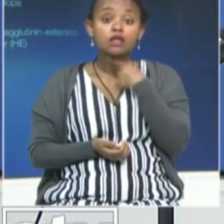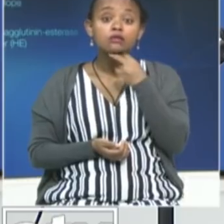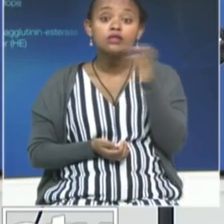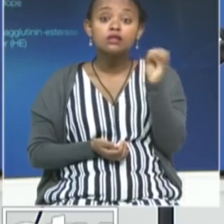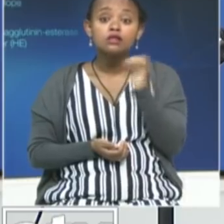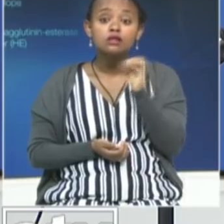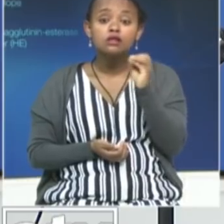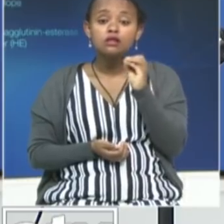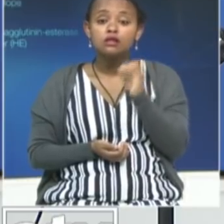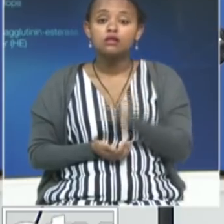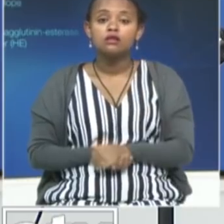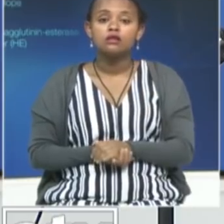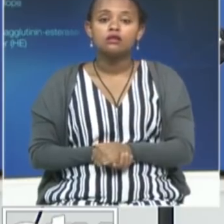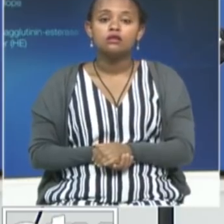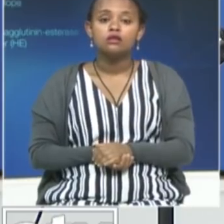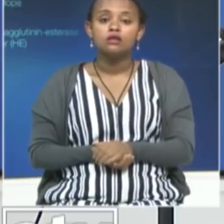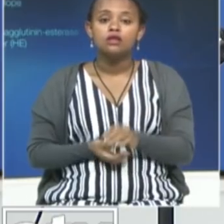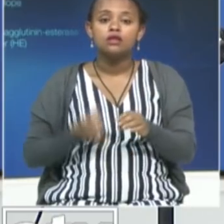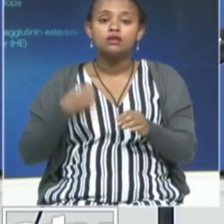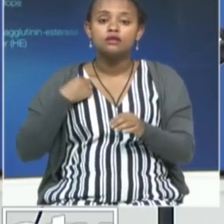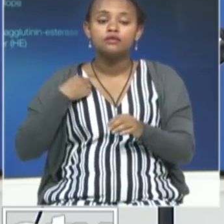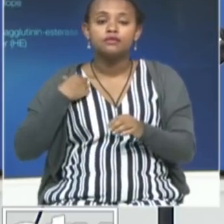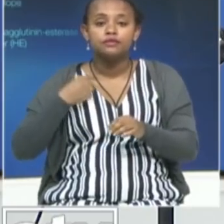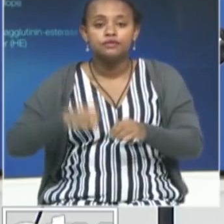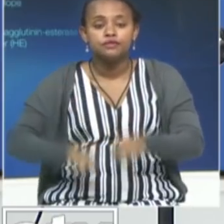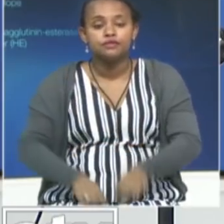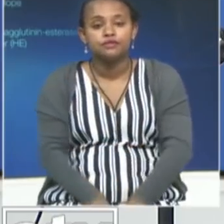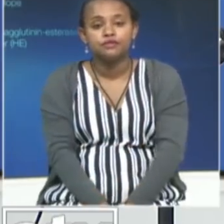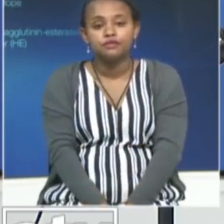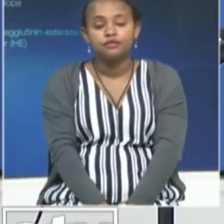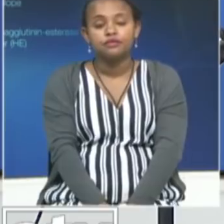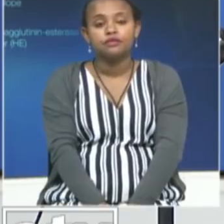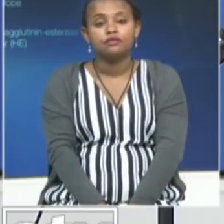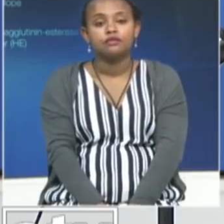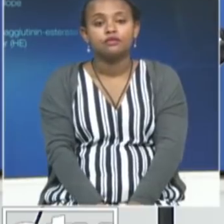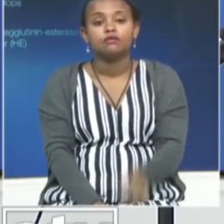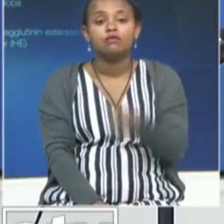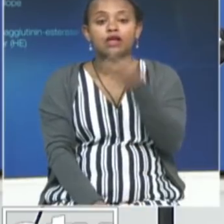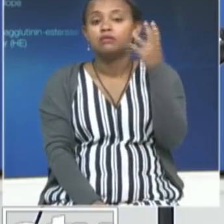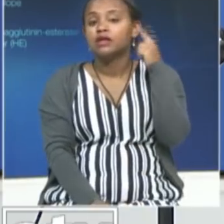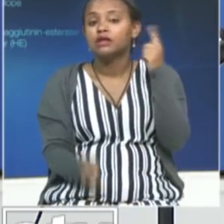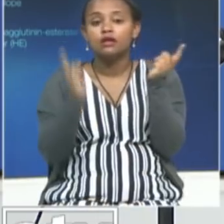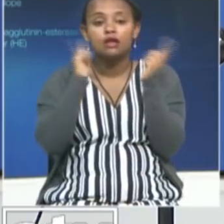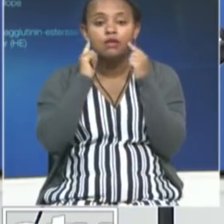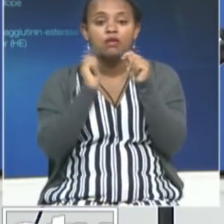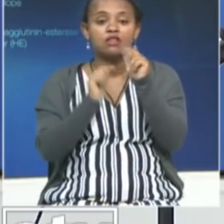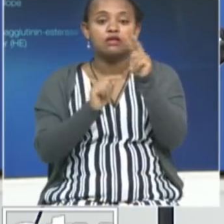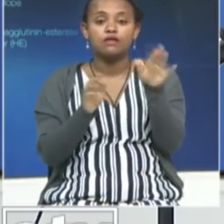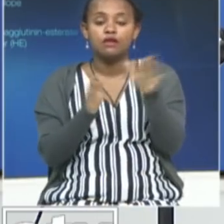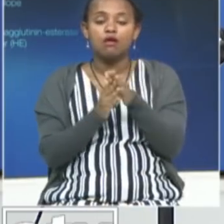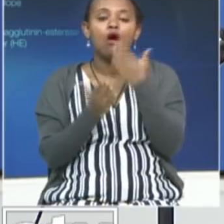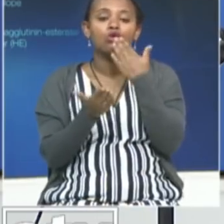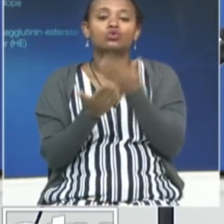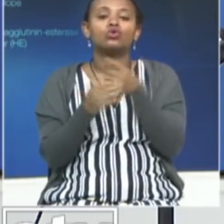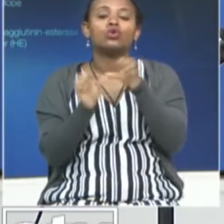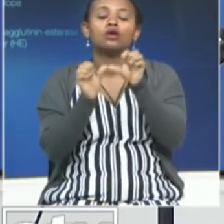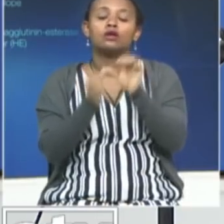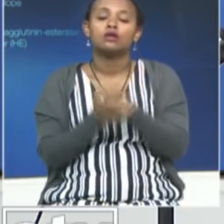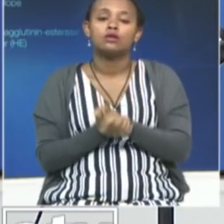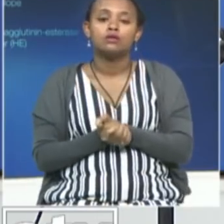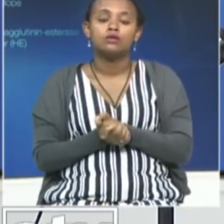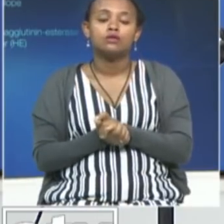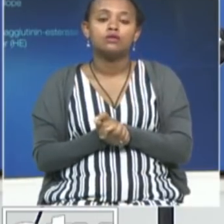ምንም የለም እስቲ ቴሌቪዥን ያጥፉና ይከተሉልን እስኪ በደንብ መዳመጥ እንችላለን ያኔ አሁን ተማን አሁን ጥሩ ነው ይከተሉ እስኪ